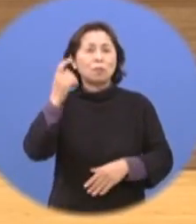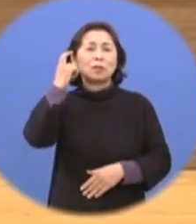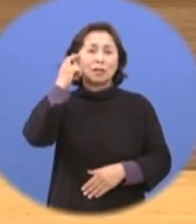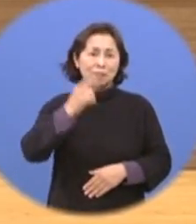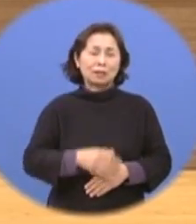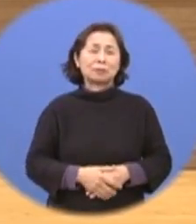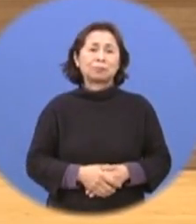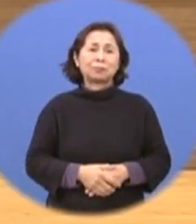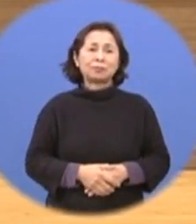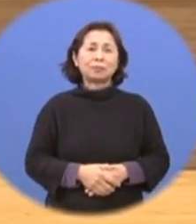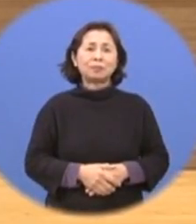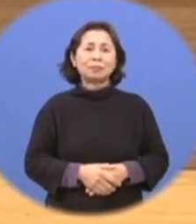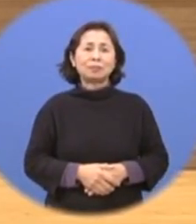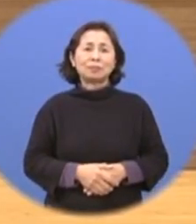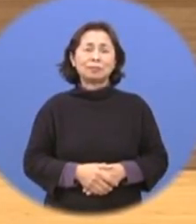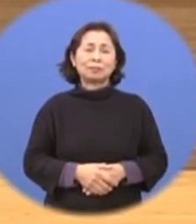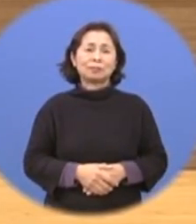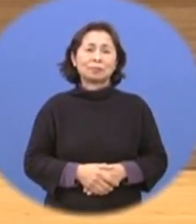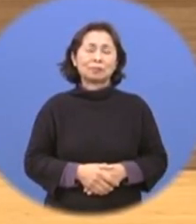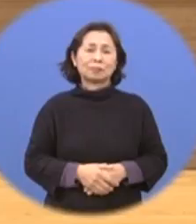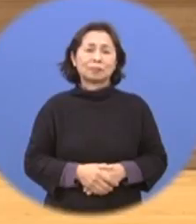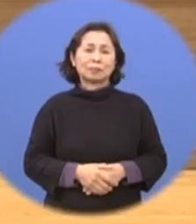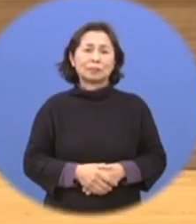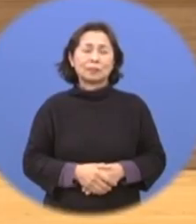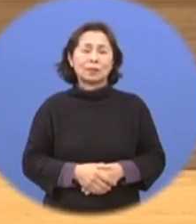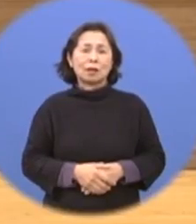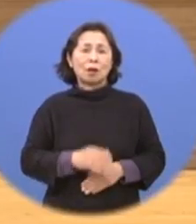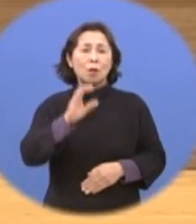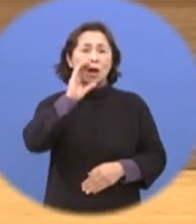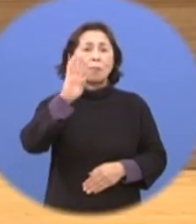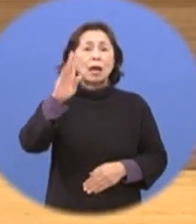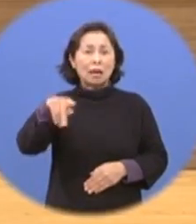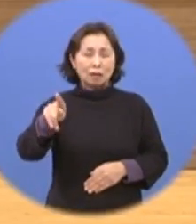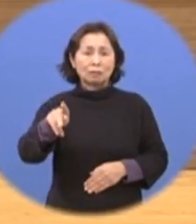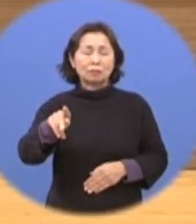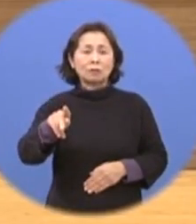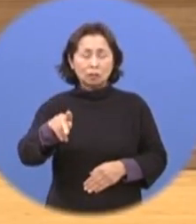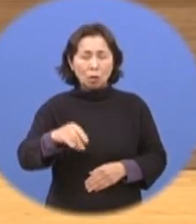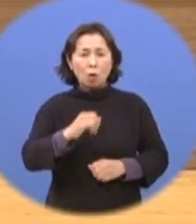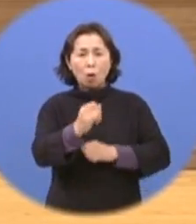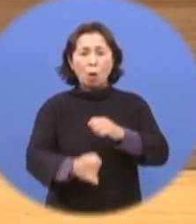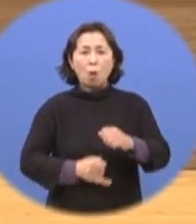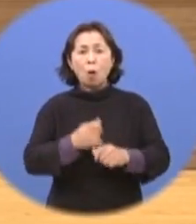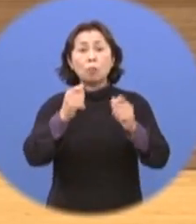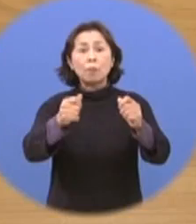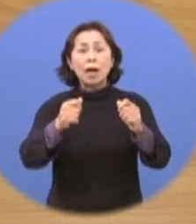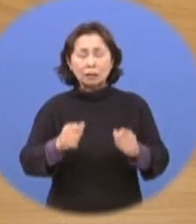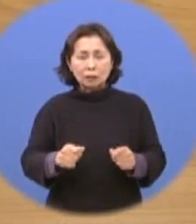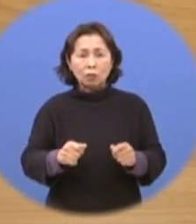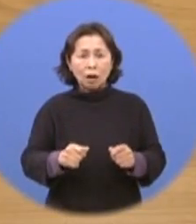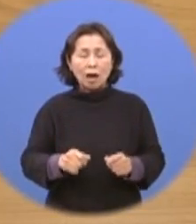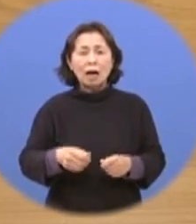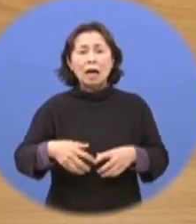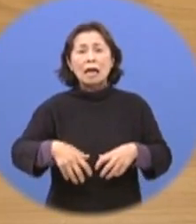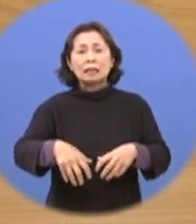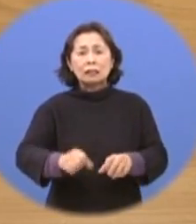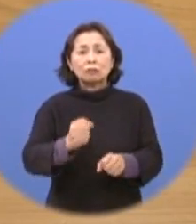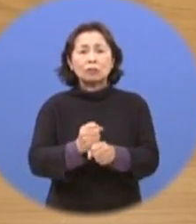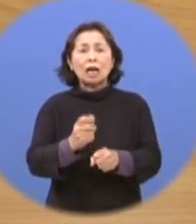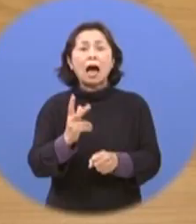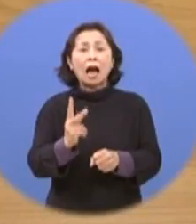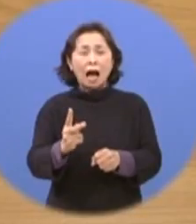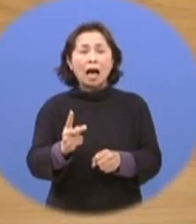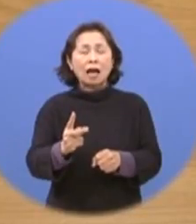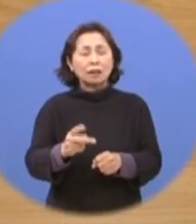ますまたあの県のホームページ畜産課のホームページで見ていただいてもわかりますしgba